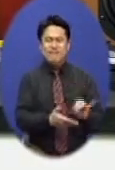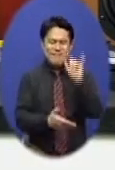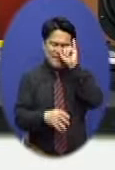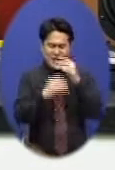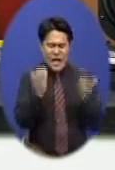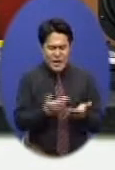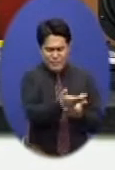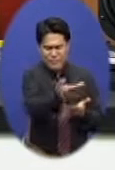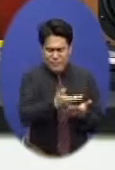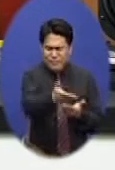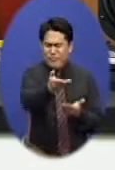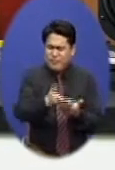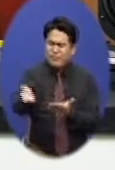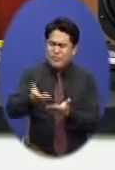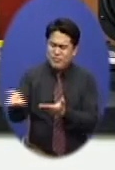그러신가 봐.